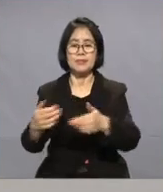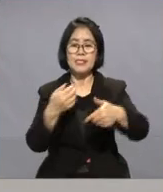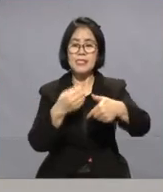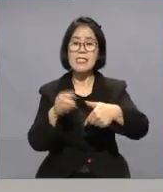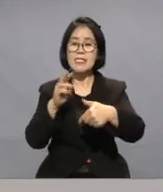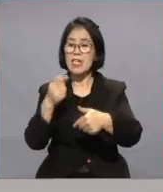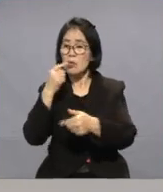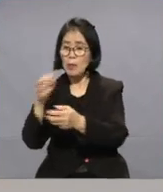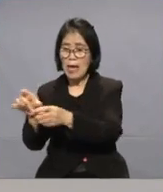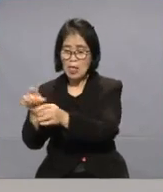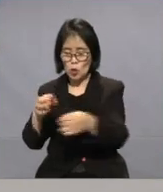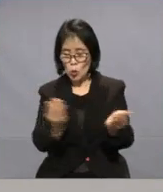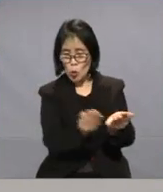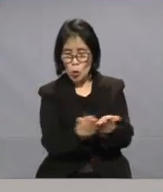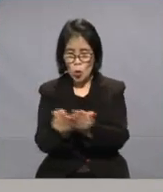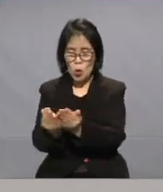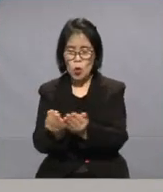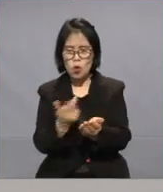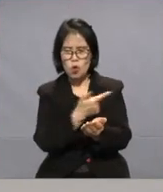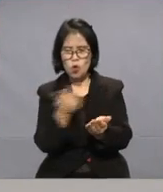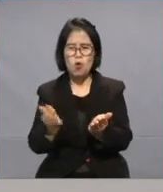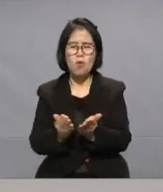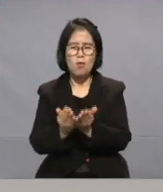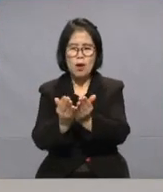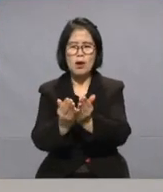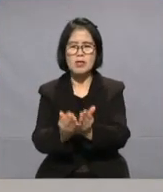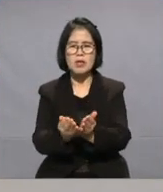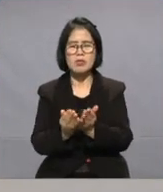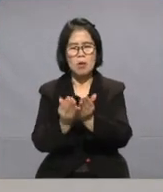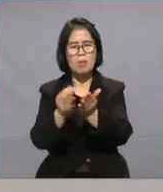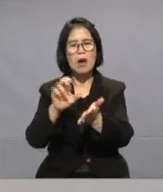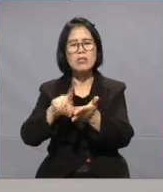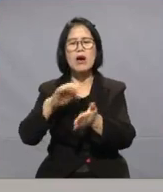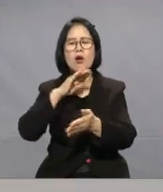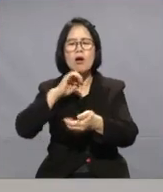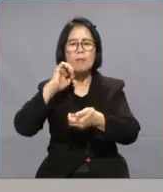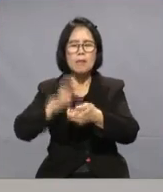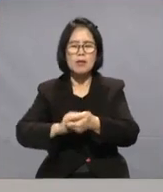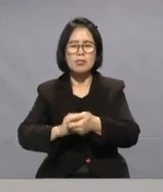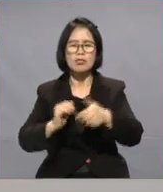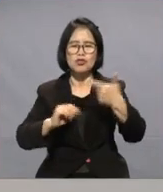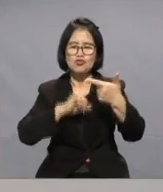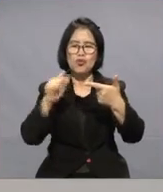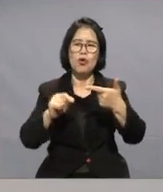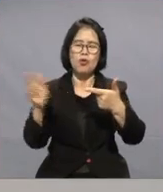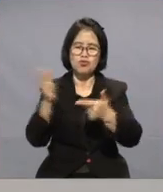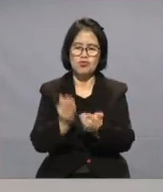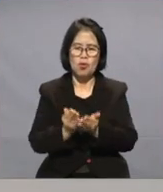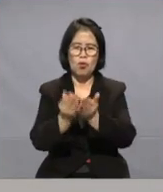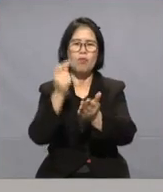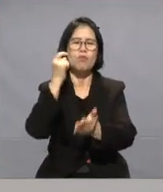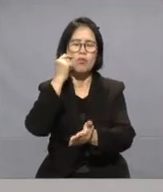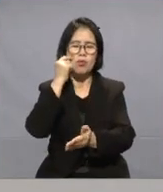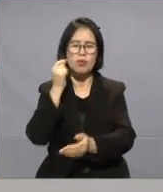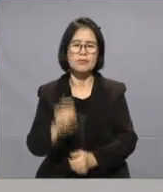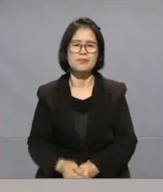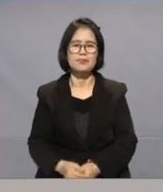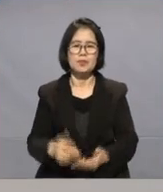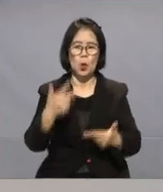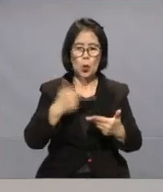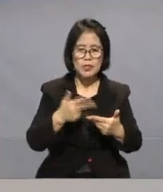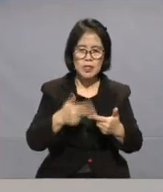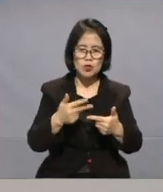인천과 백령도를 잇는 유일한 대형 여객선이 선박 사용 만기로 6월부터 운항하지 못하게 됩니다.